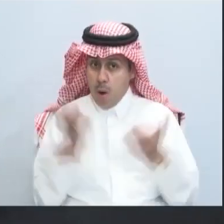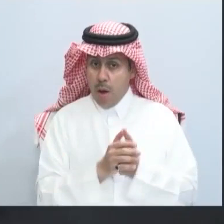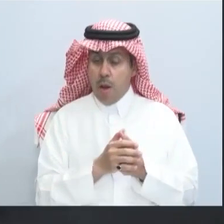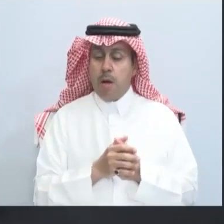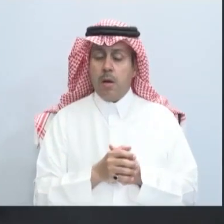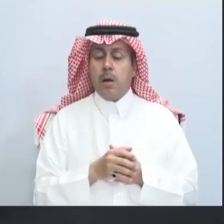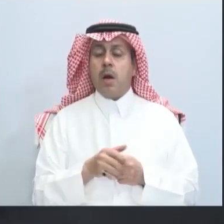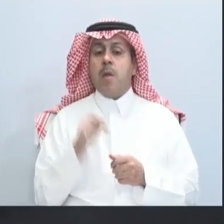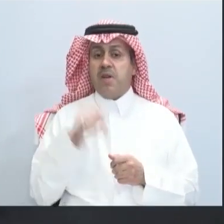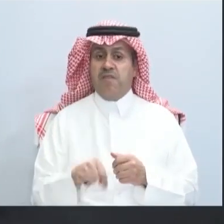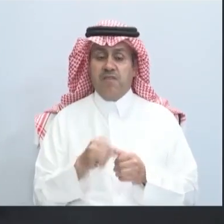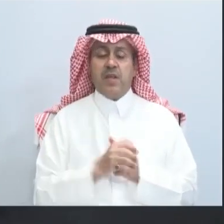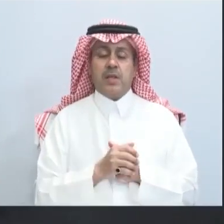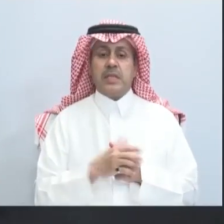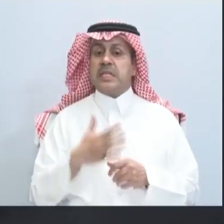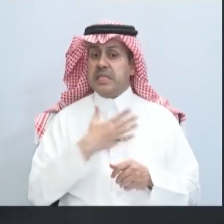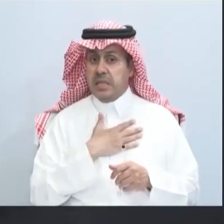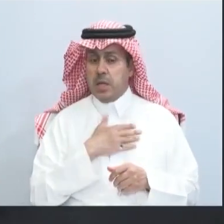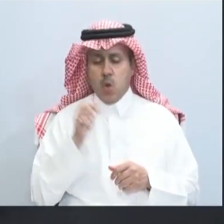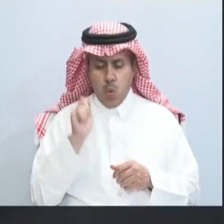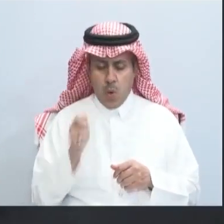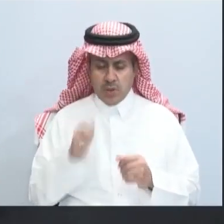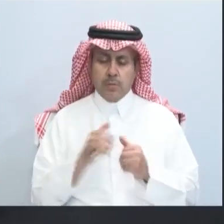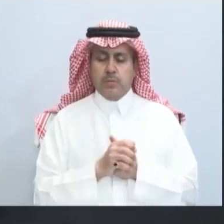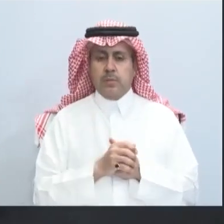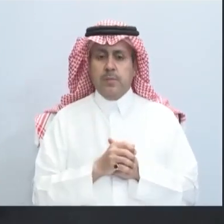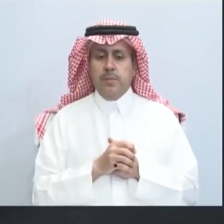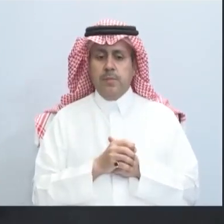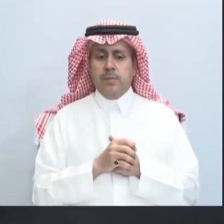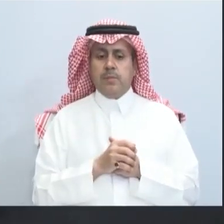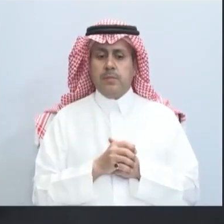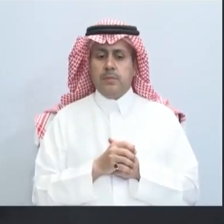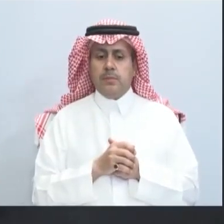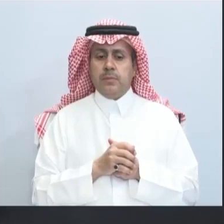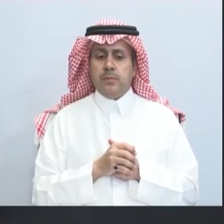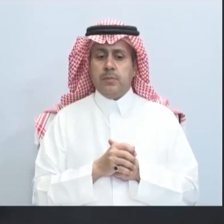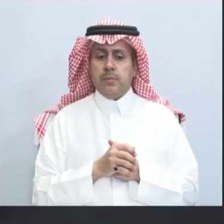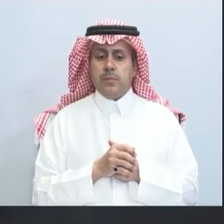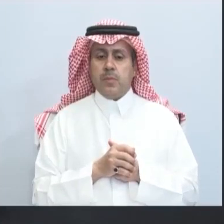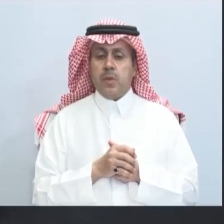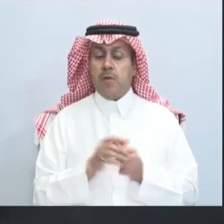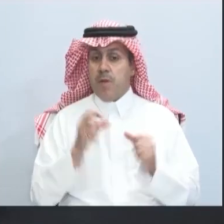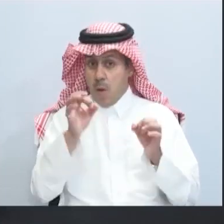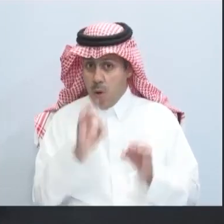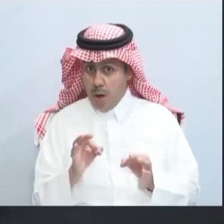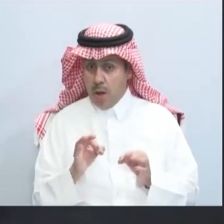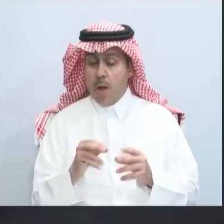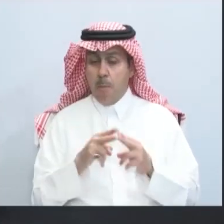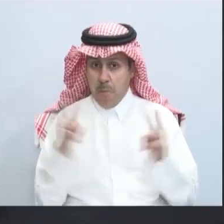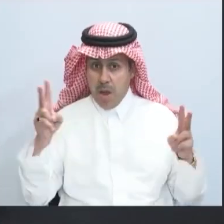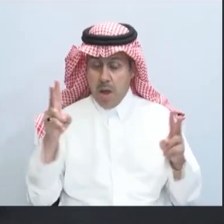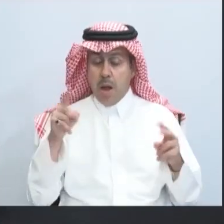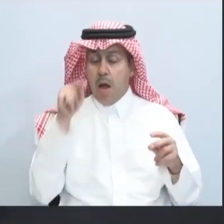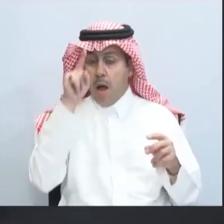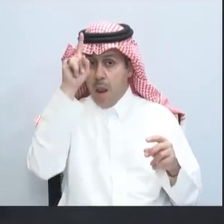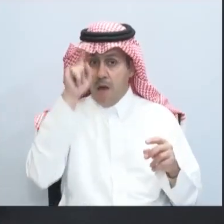في صدره سيحاسب عليه ان تبدوا ما في انفسكم اي تظهيره او